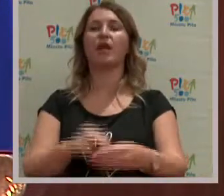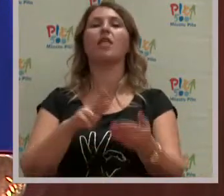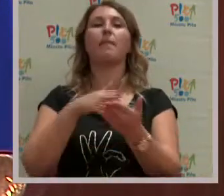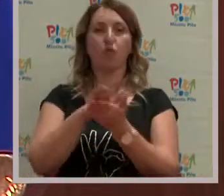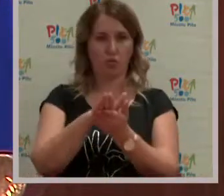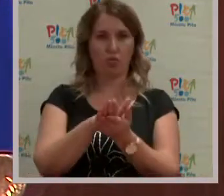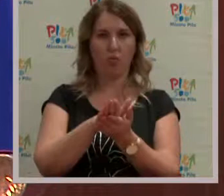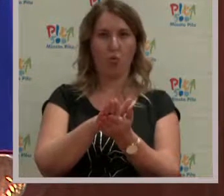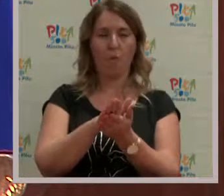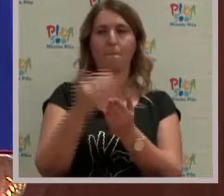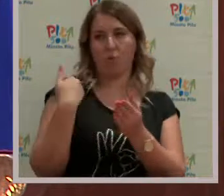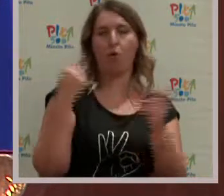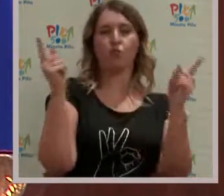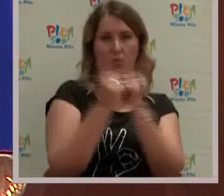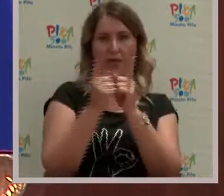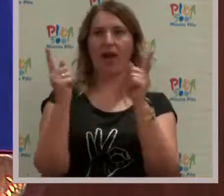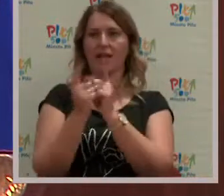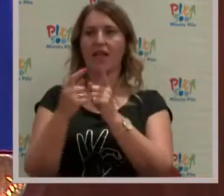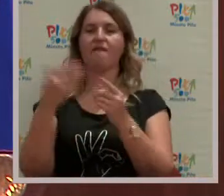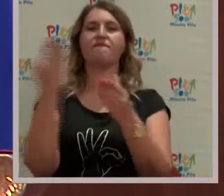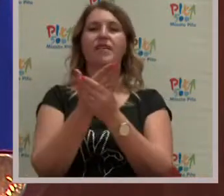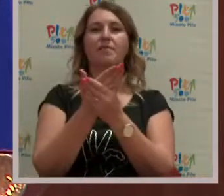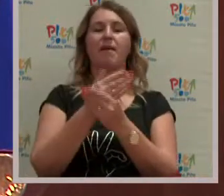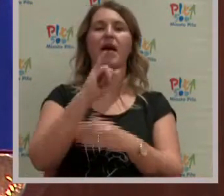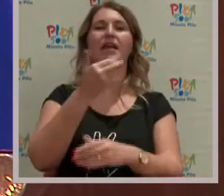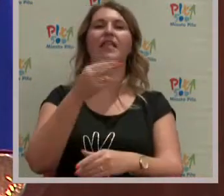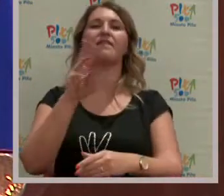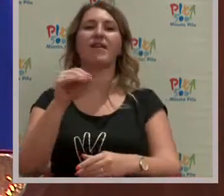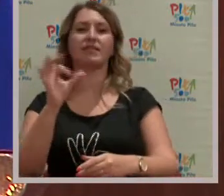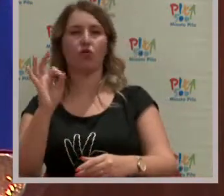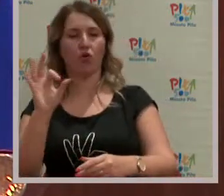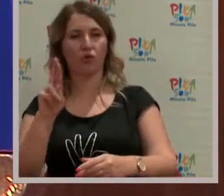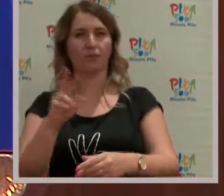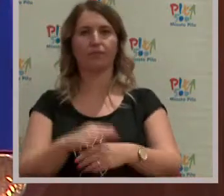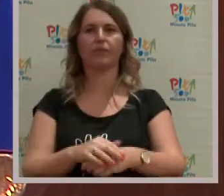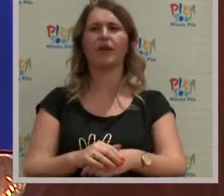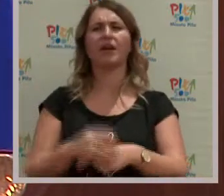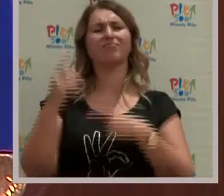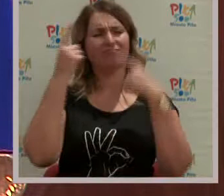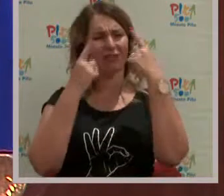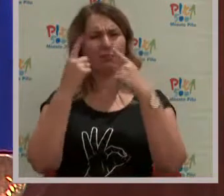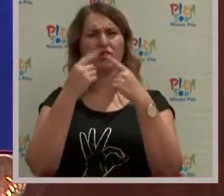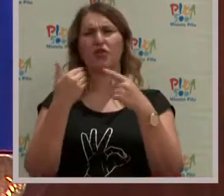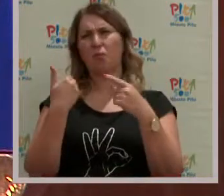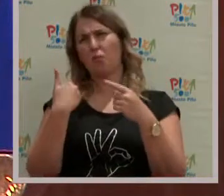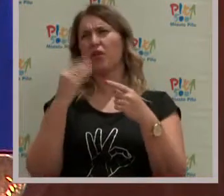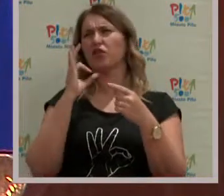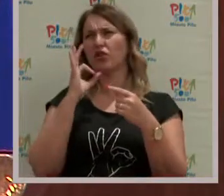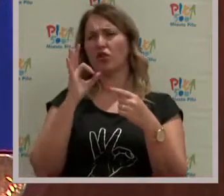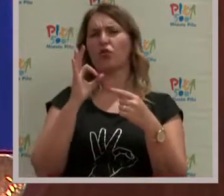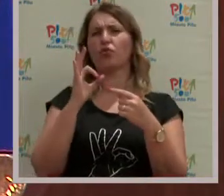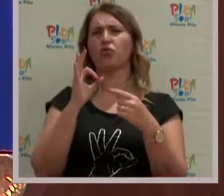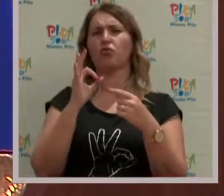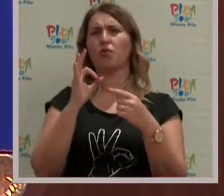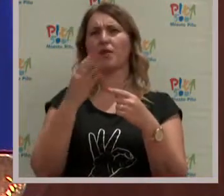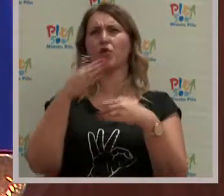się z inwestorem. Jesteśmy na też chyba bardzo dobrym takim momencie, prawie, że